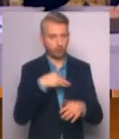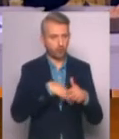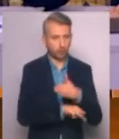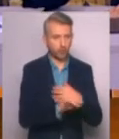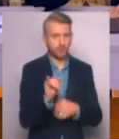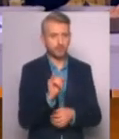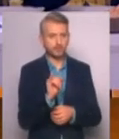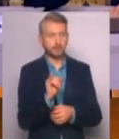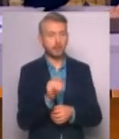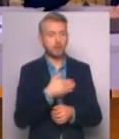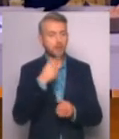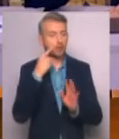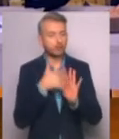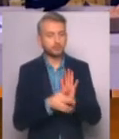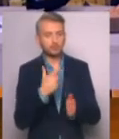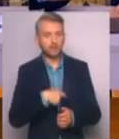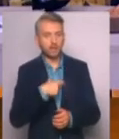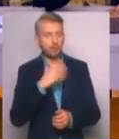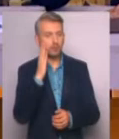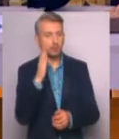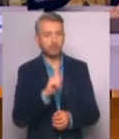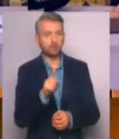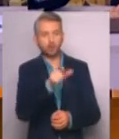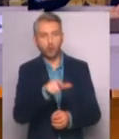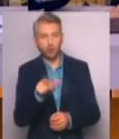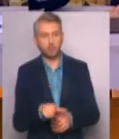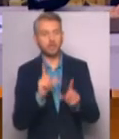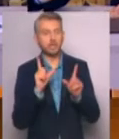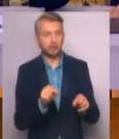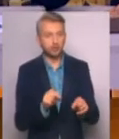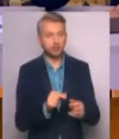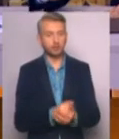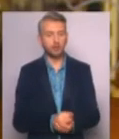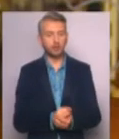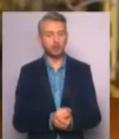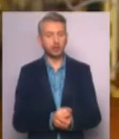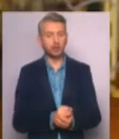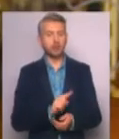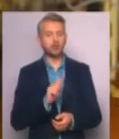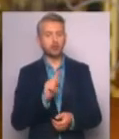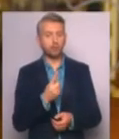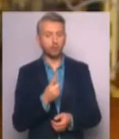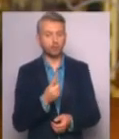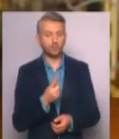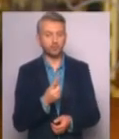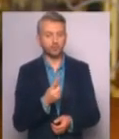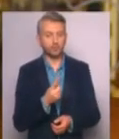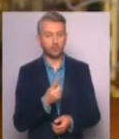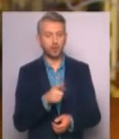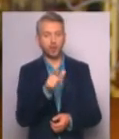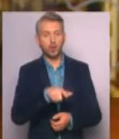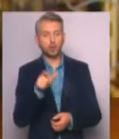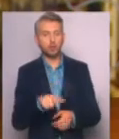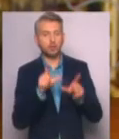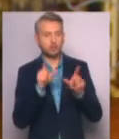І ми розуміємо для себе перспективу, що люди їдуть. Чому, в принципі, люди їдуть